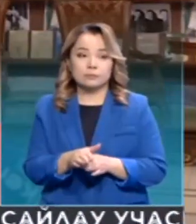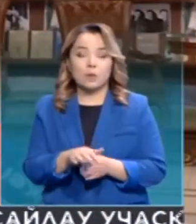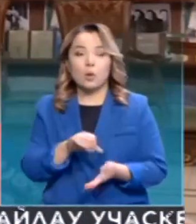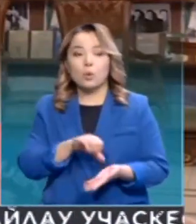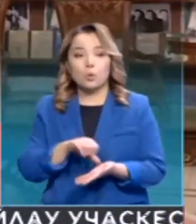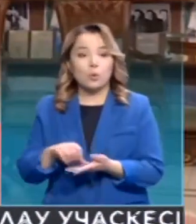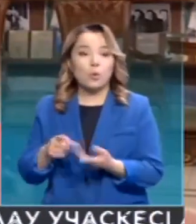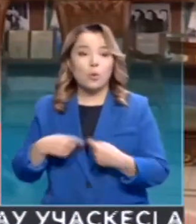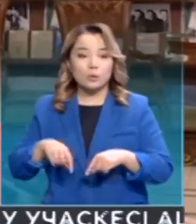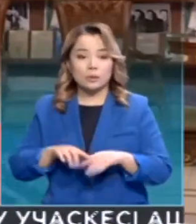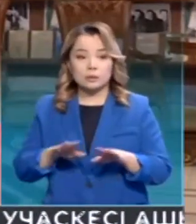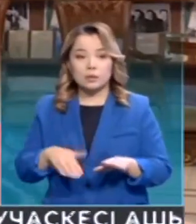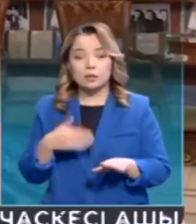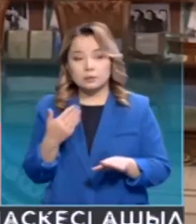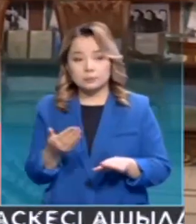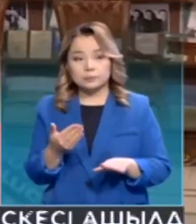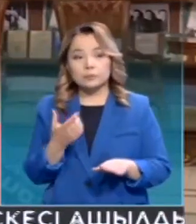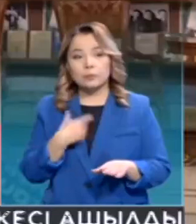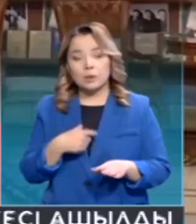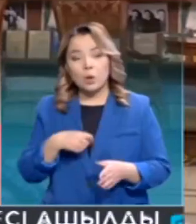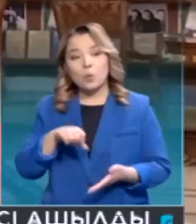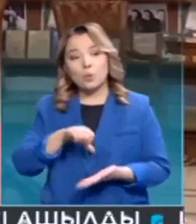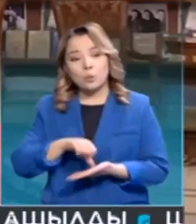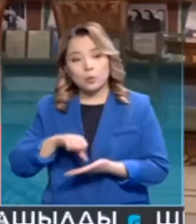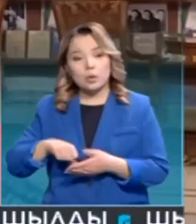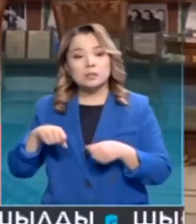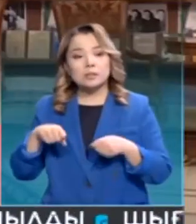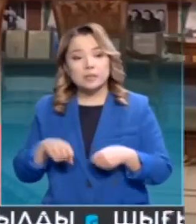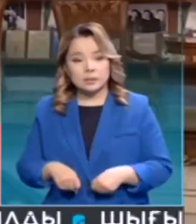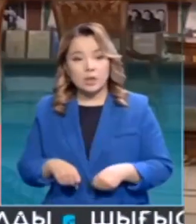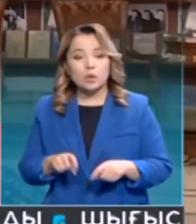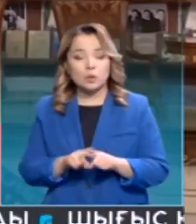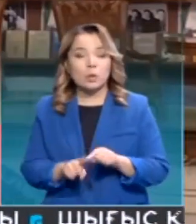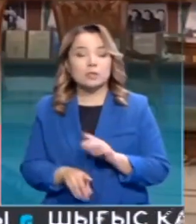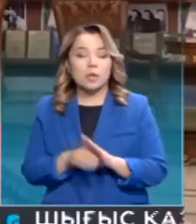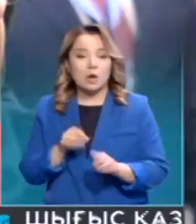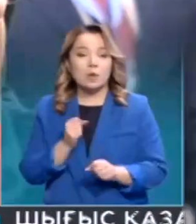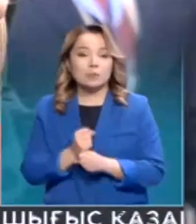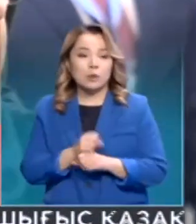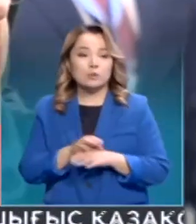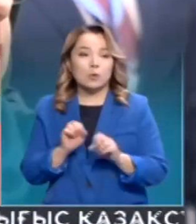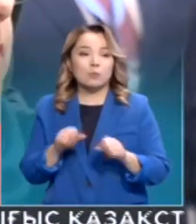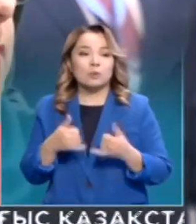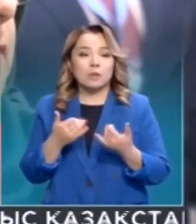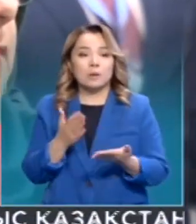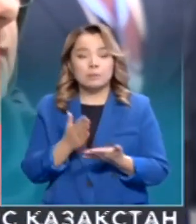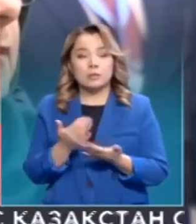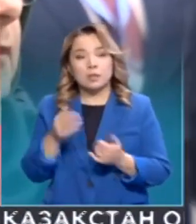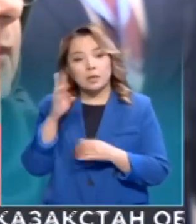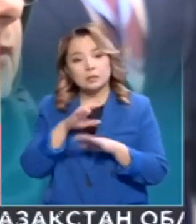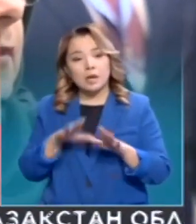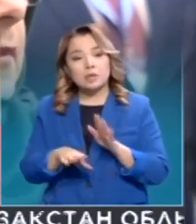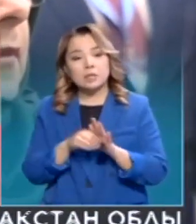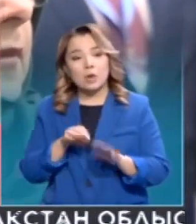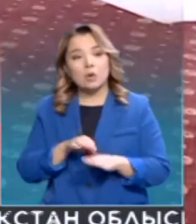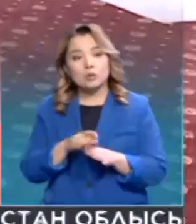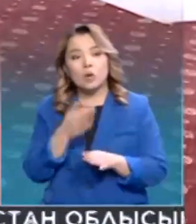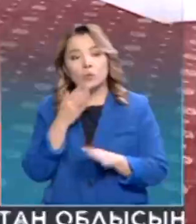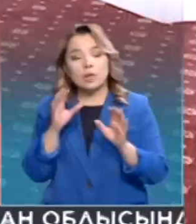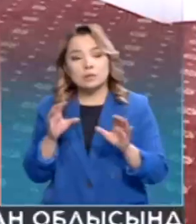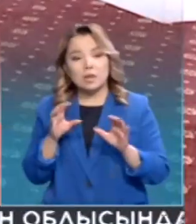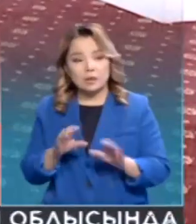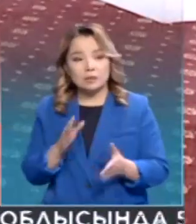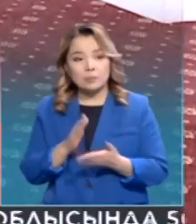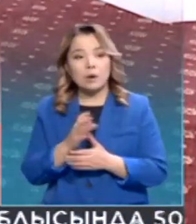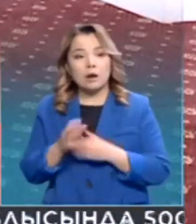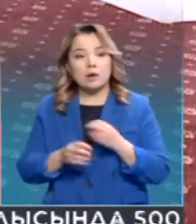өкілетті органдарға өз өкілдерін таңдауға мүмкіндік береді. Айта кетейік, елімізде сайлаудың ұлттық заңнамаға